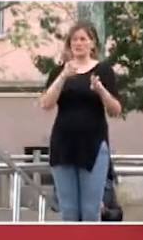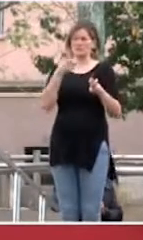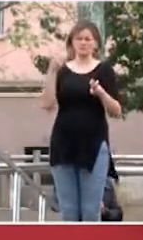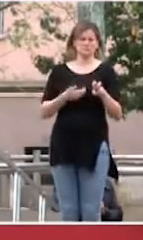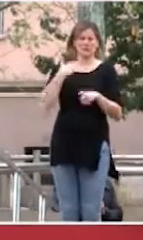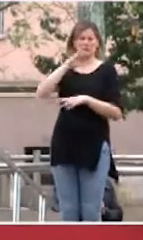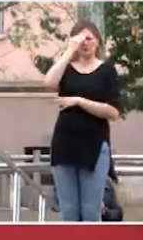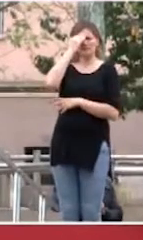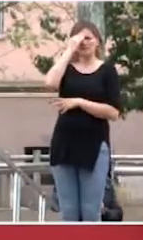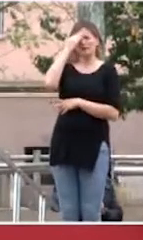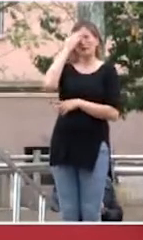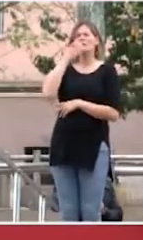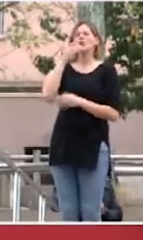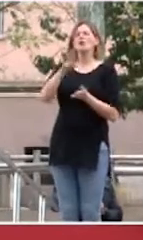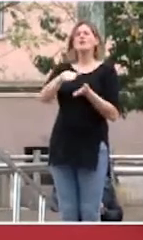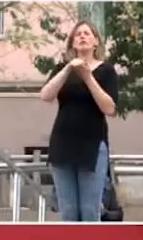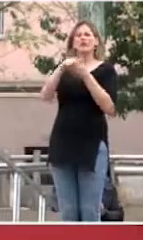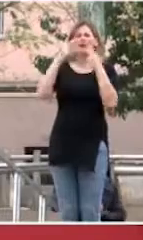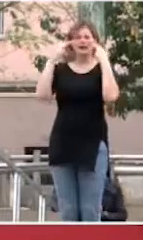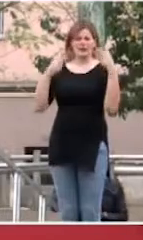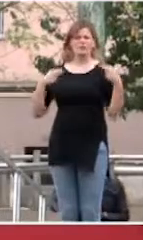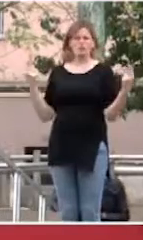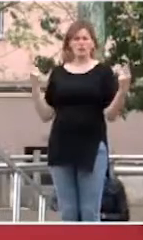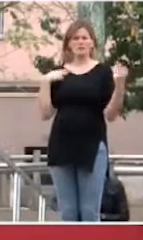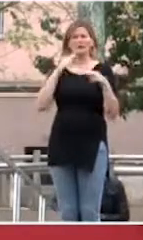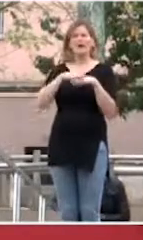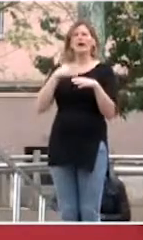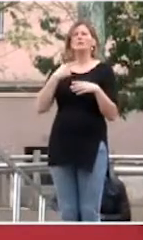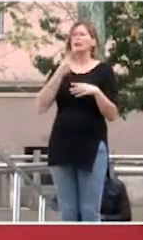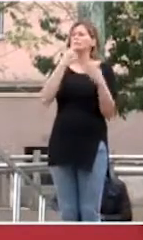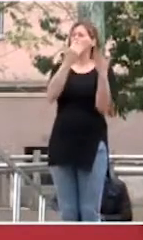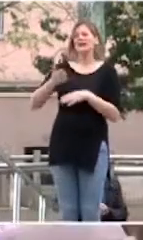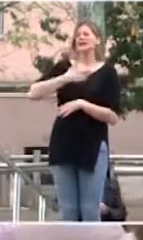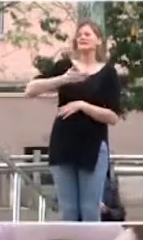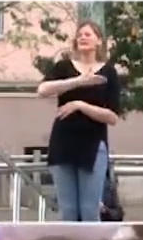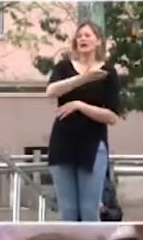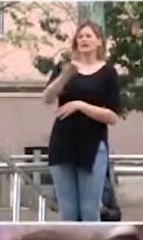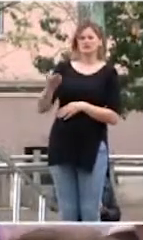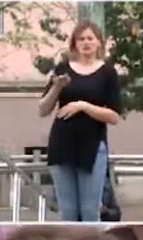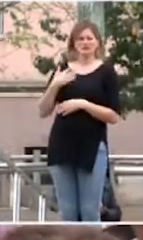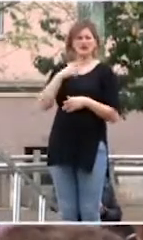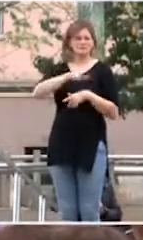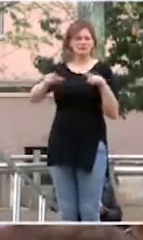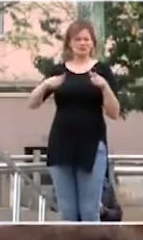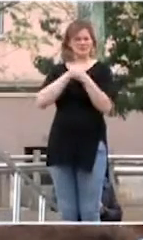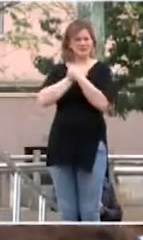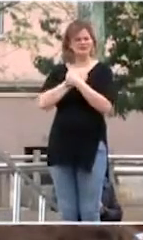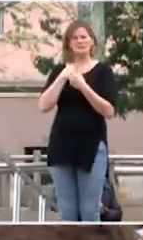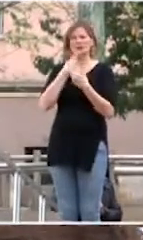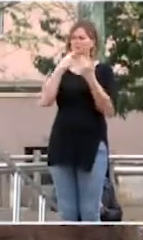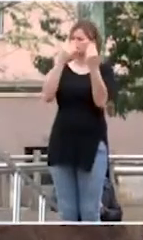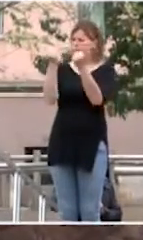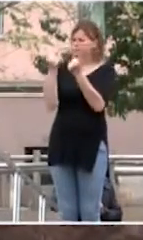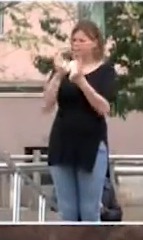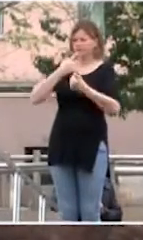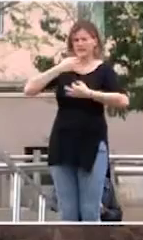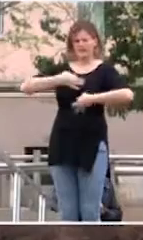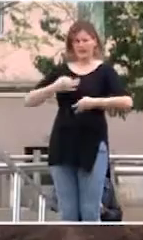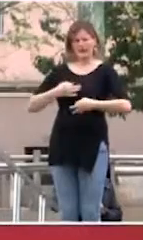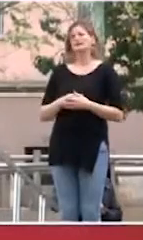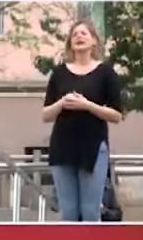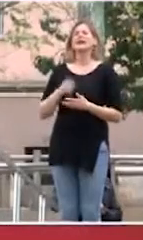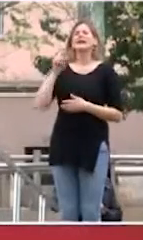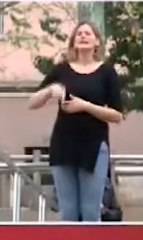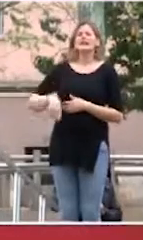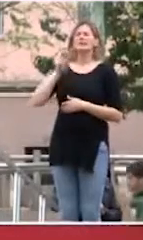indispensable, una funerària pública, per poder acomiadar-nos amb dignitat de les nostres persones estimades.